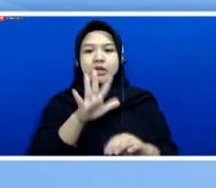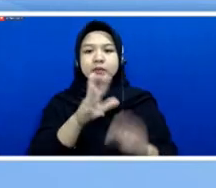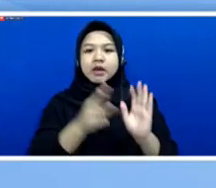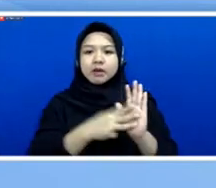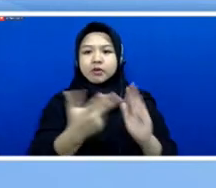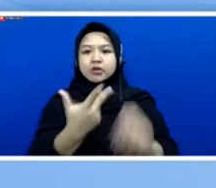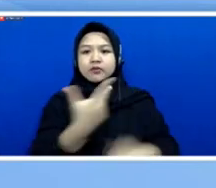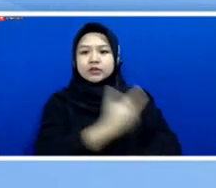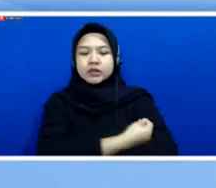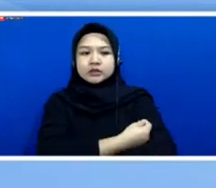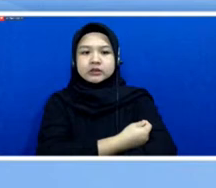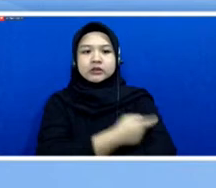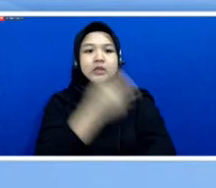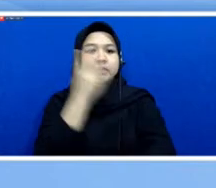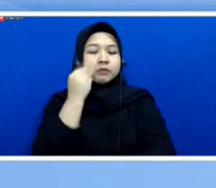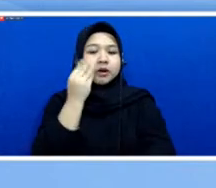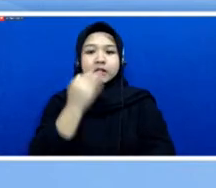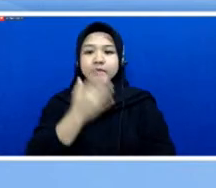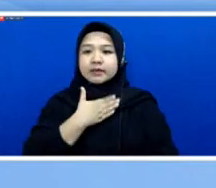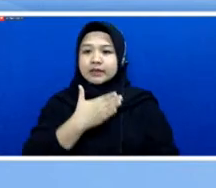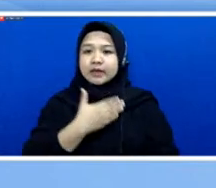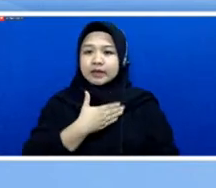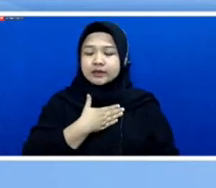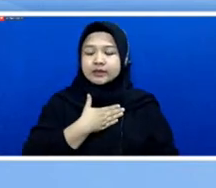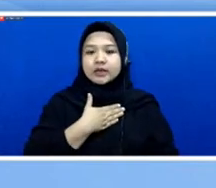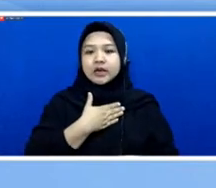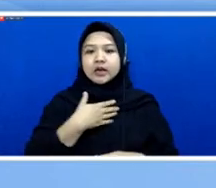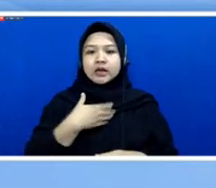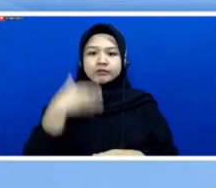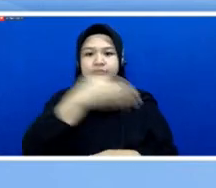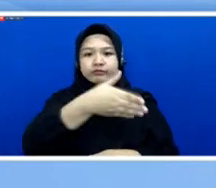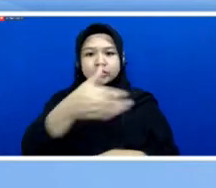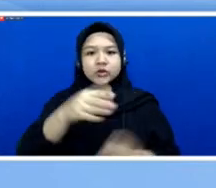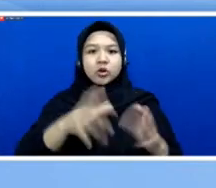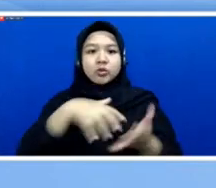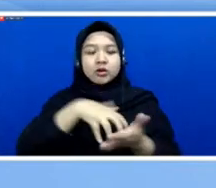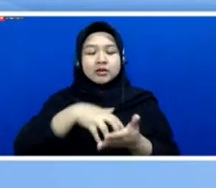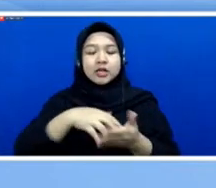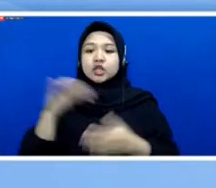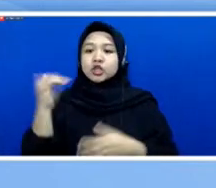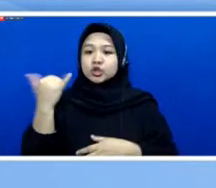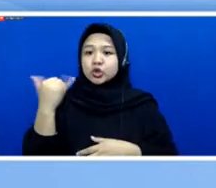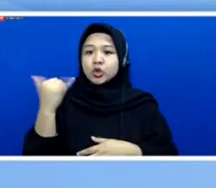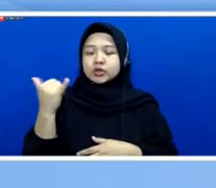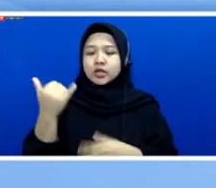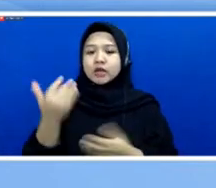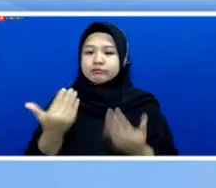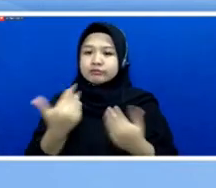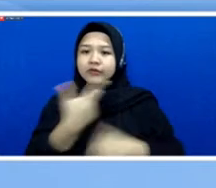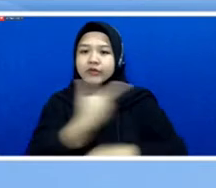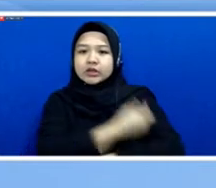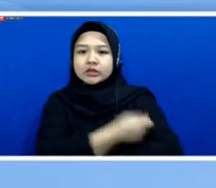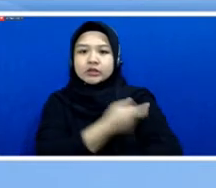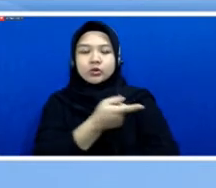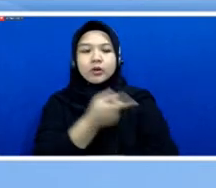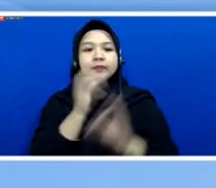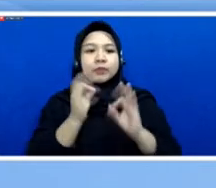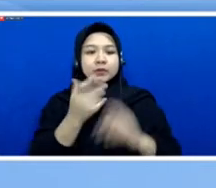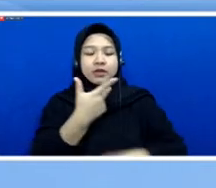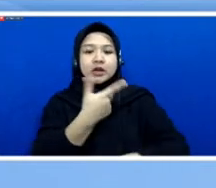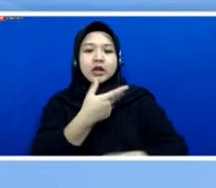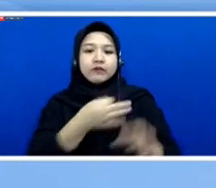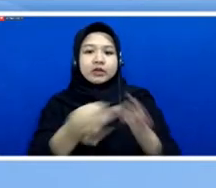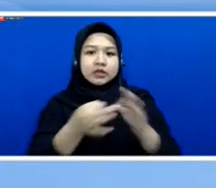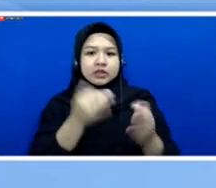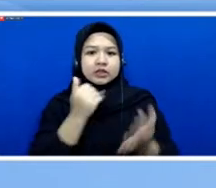vaksinasi. Ini pengalaman saya juga ketika saya menjangkau populasi rentan di Yogyakarta untuk vaksinasi, itu ketika mereka difasilitasi,